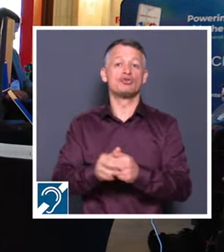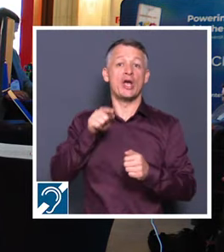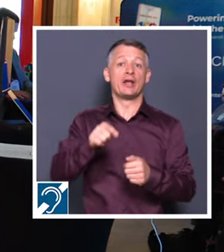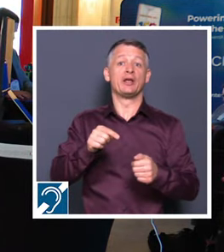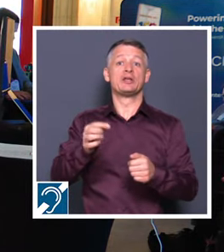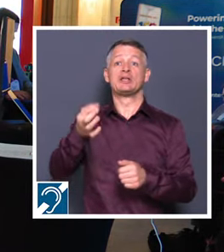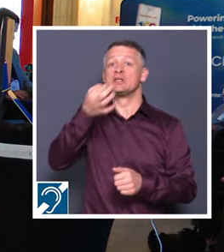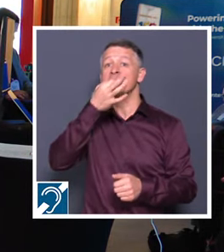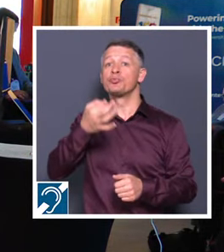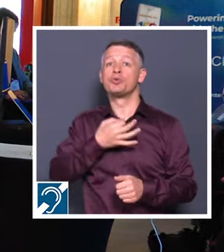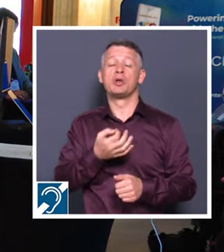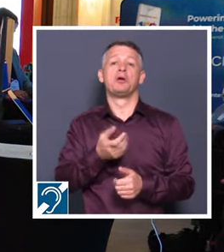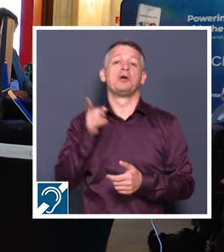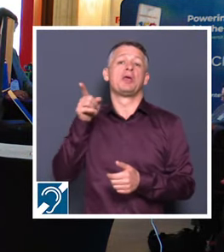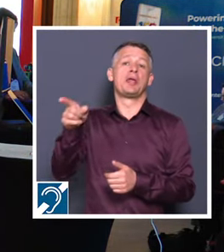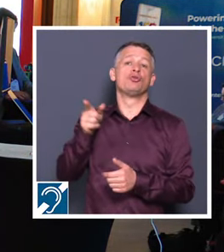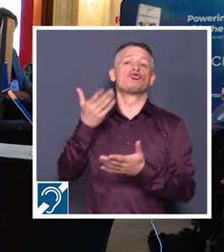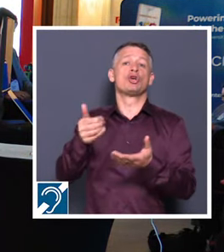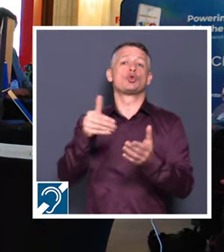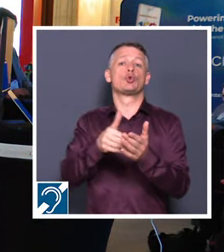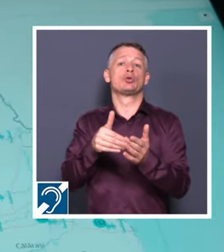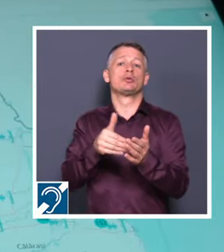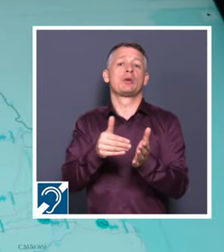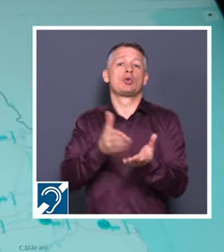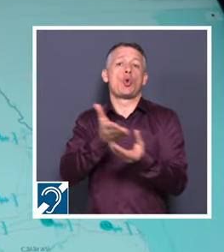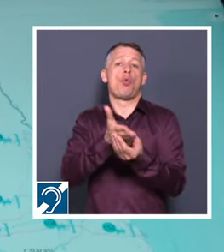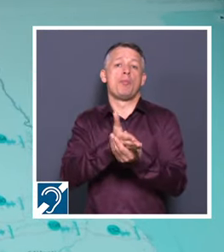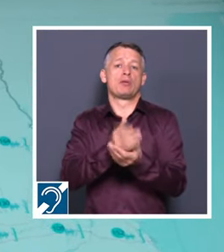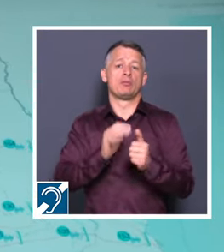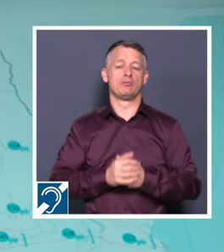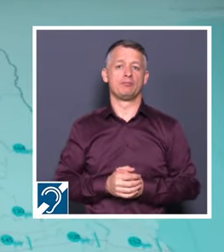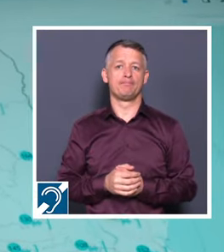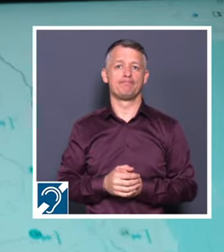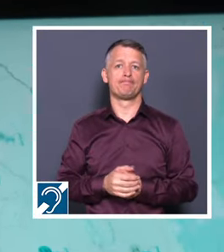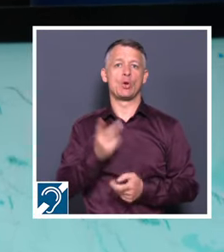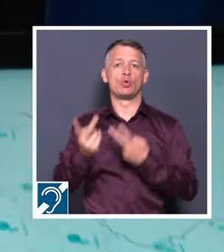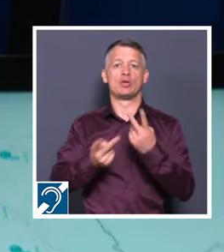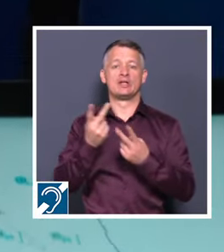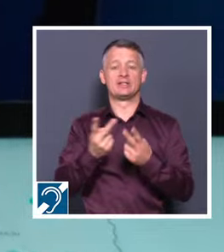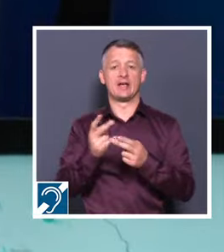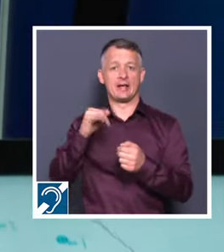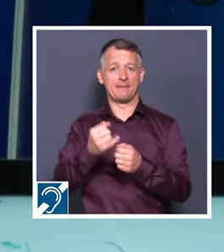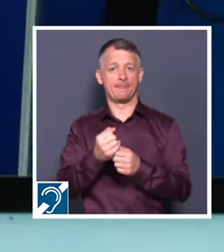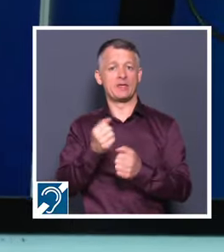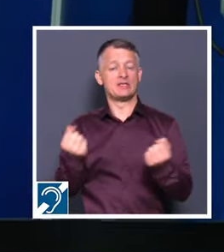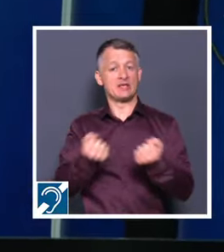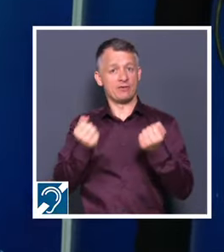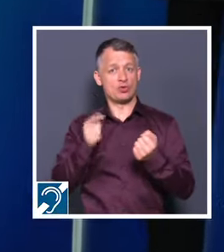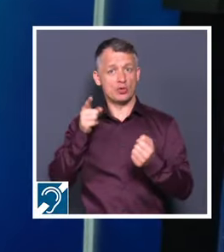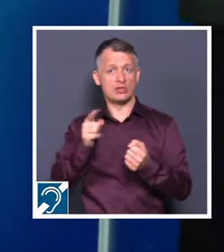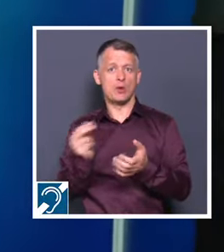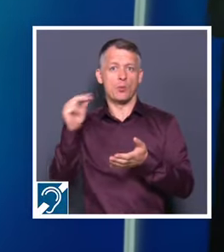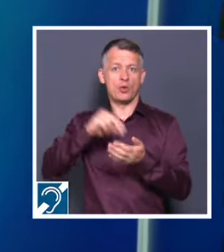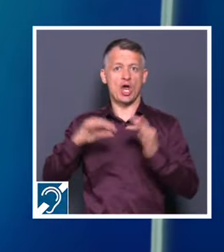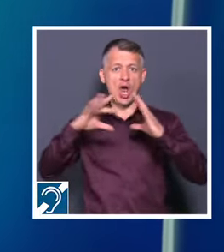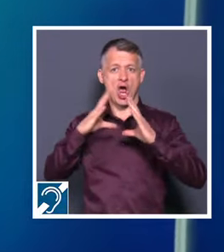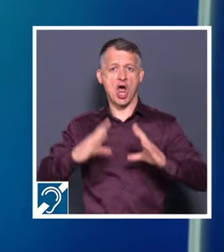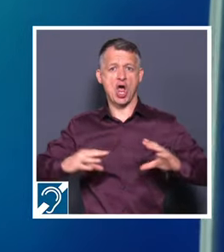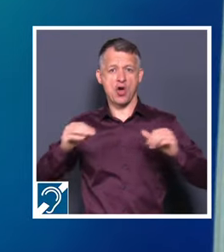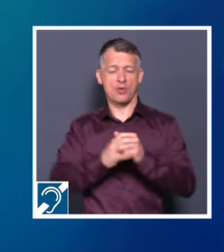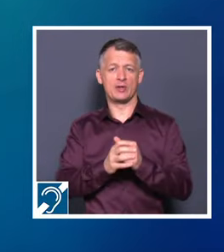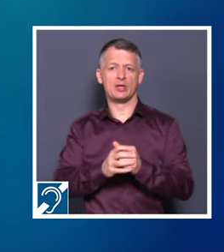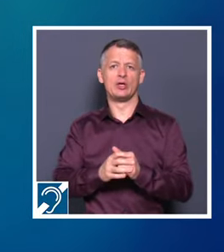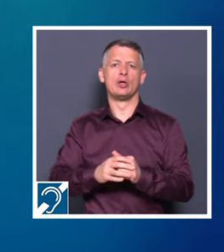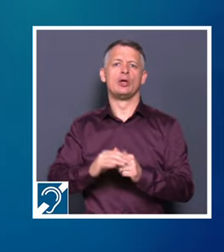înceapă să vă îndrume, să vă spună ce documente aveți nevoie. Utilizarea serviciilor e-guvernare plasează România foarte jos în topul